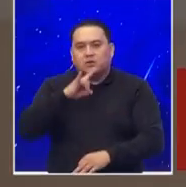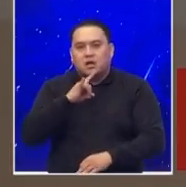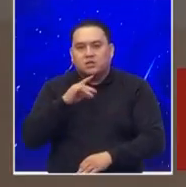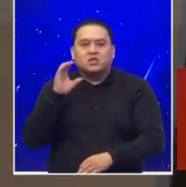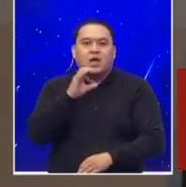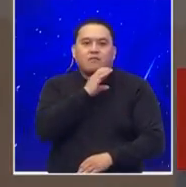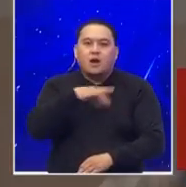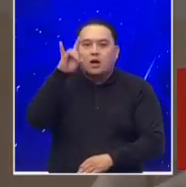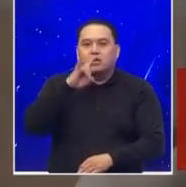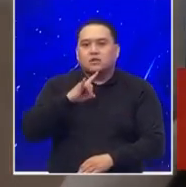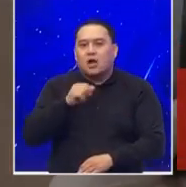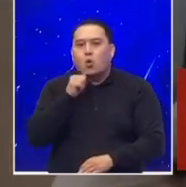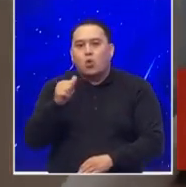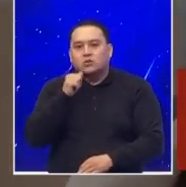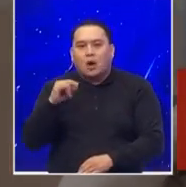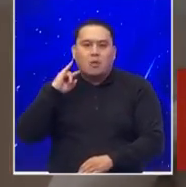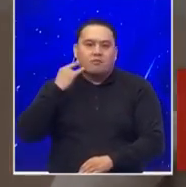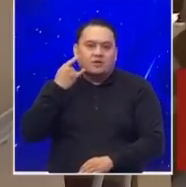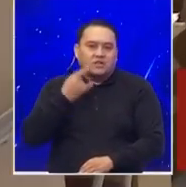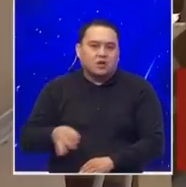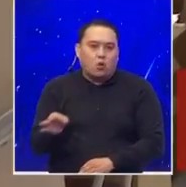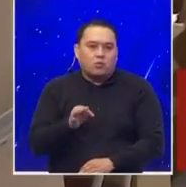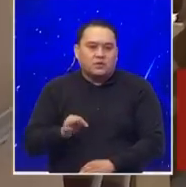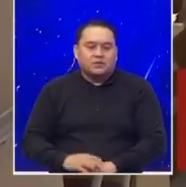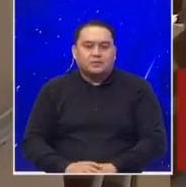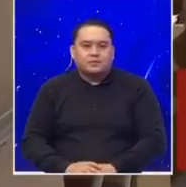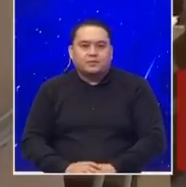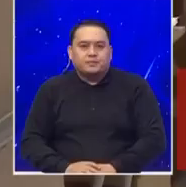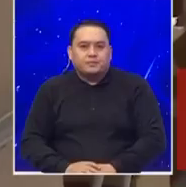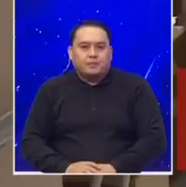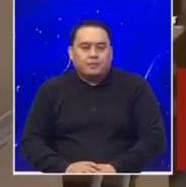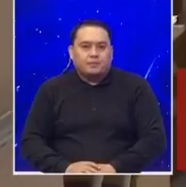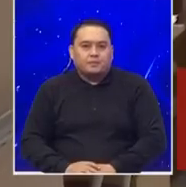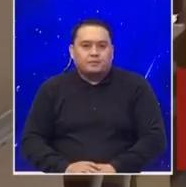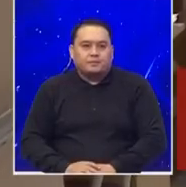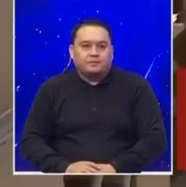Западно-Казахстанская, Северо-Казахстанская, Казахстанская, Костанайская и Павлодарская области.